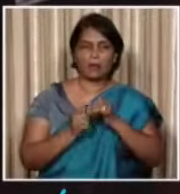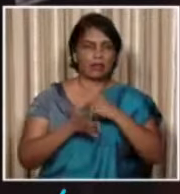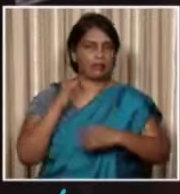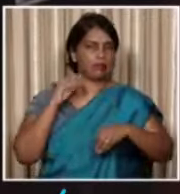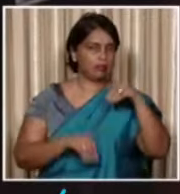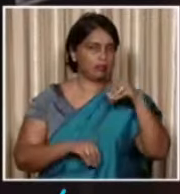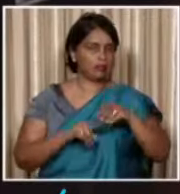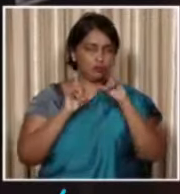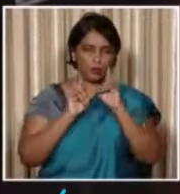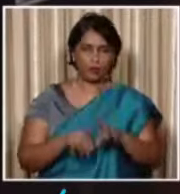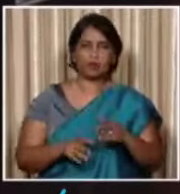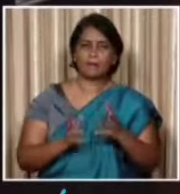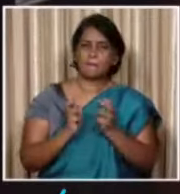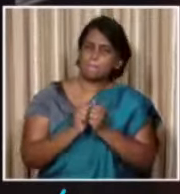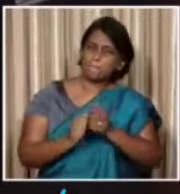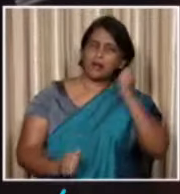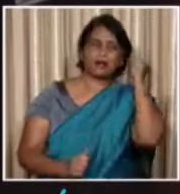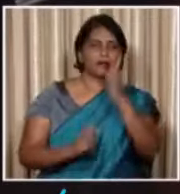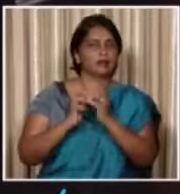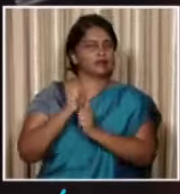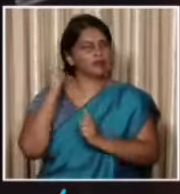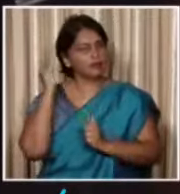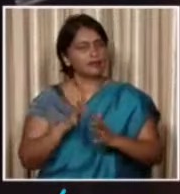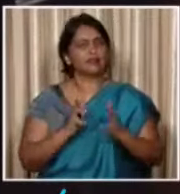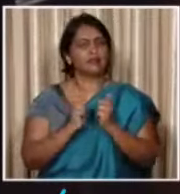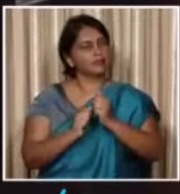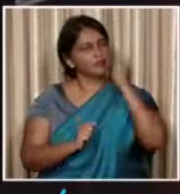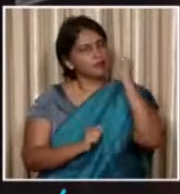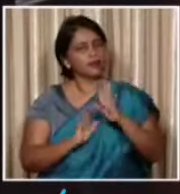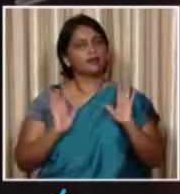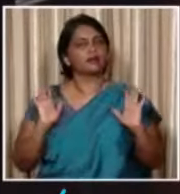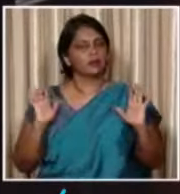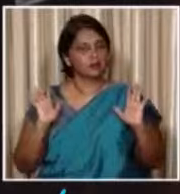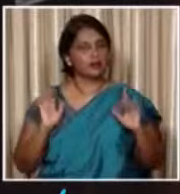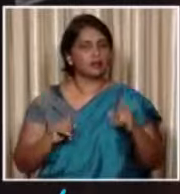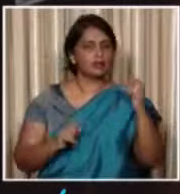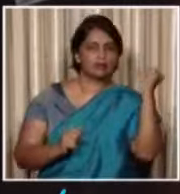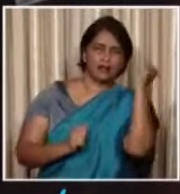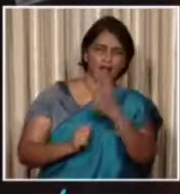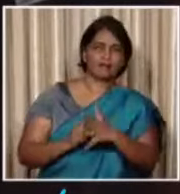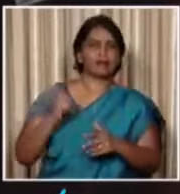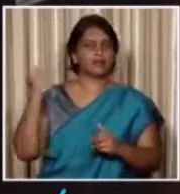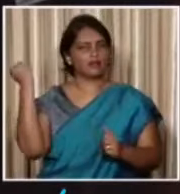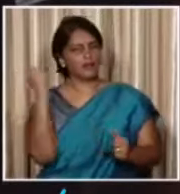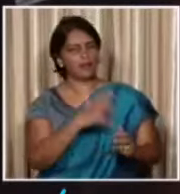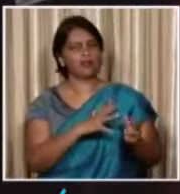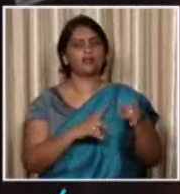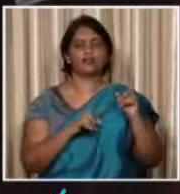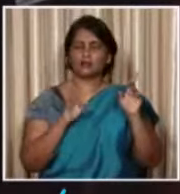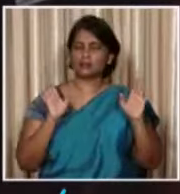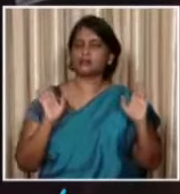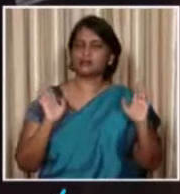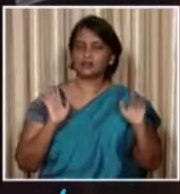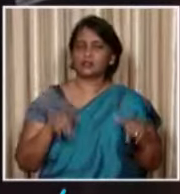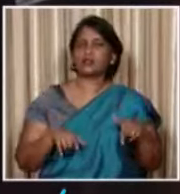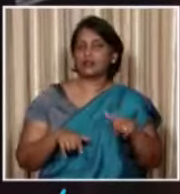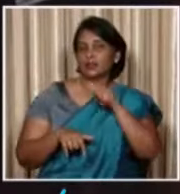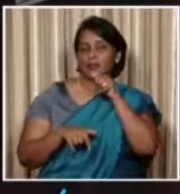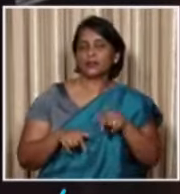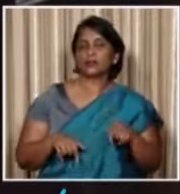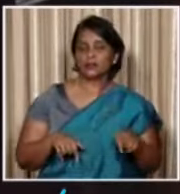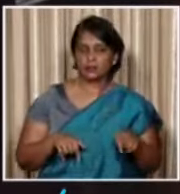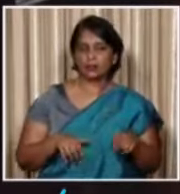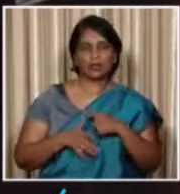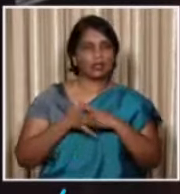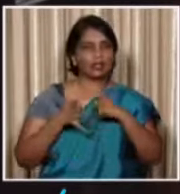තත්ත්වරපත් වෙලා තියෙනවා මඩම ගහනවා මඩම ගහනවා මේ පැත්තට මඩ ගහනවා මේ පැත්තට මඩ ගහනවා මේක තමයි